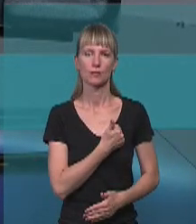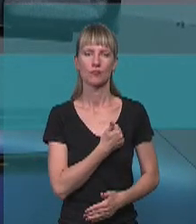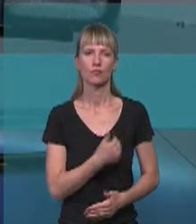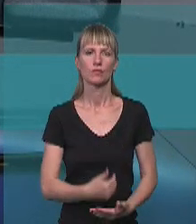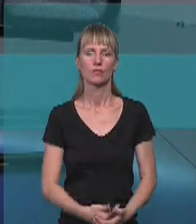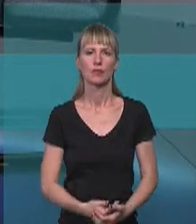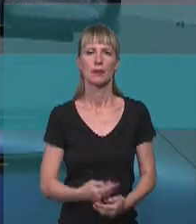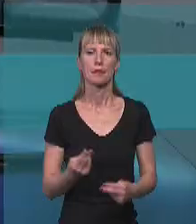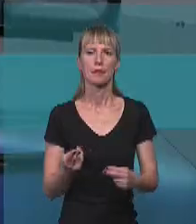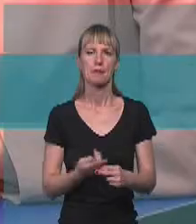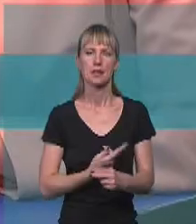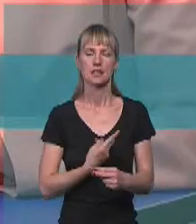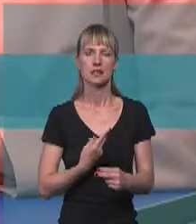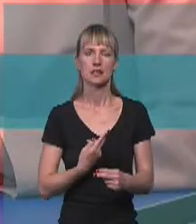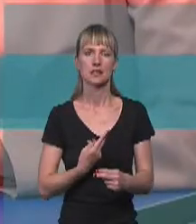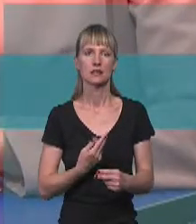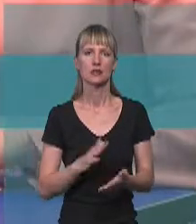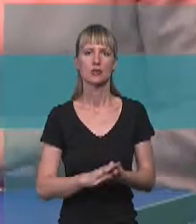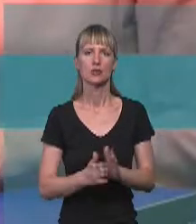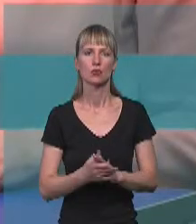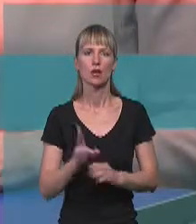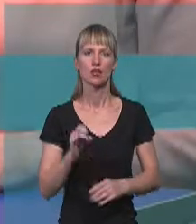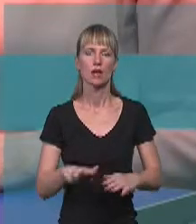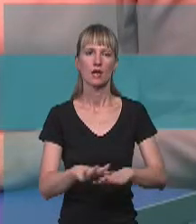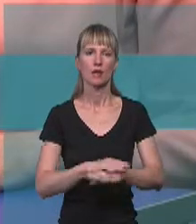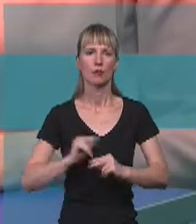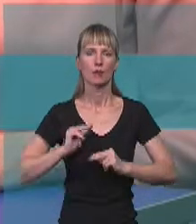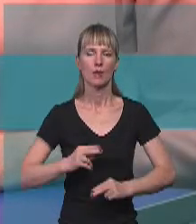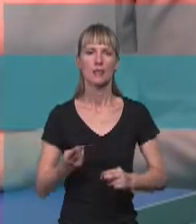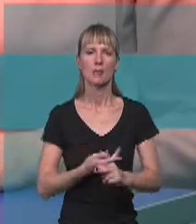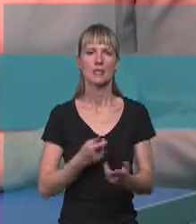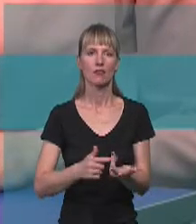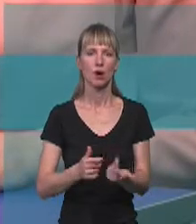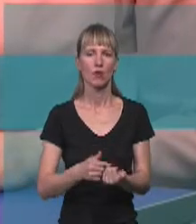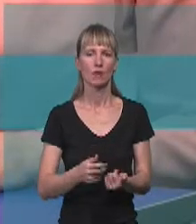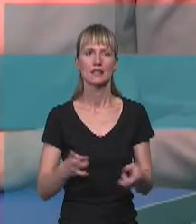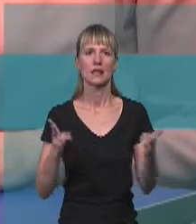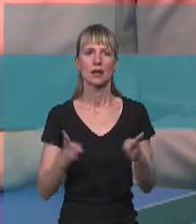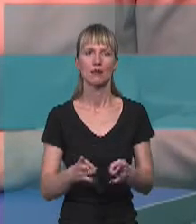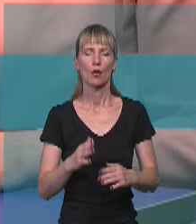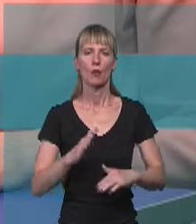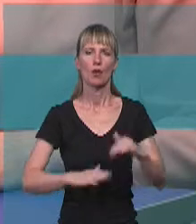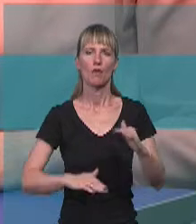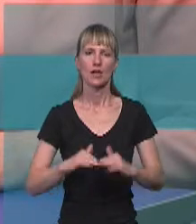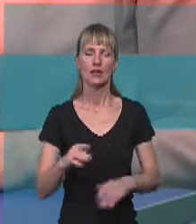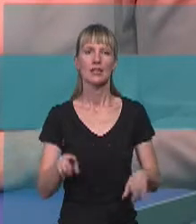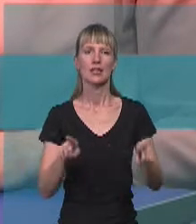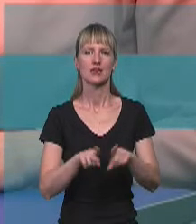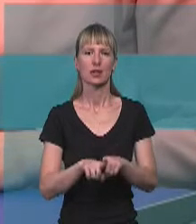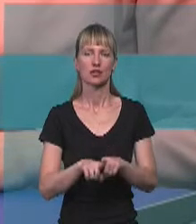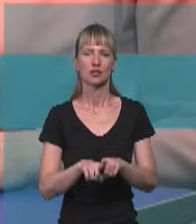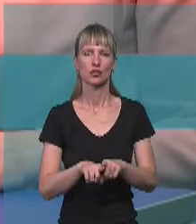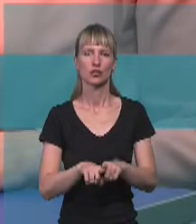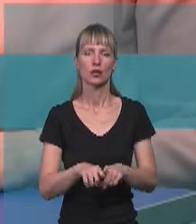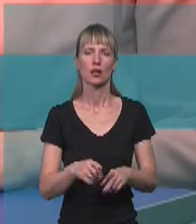ж без ситуації на ринку праці, без врахування затребуваності професій, теж не